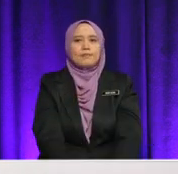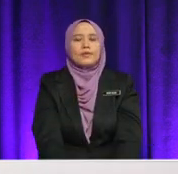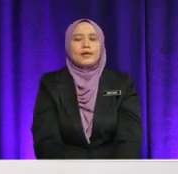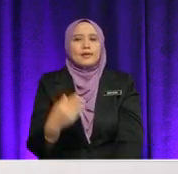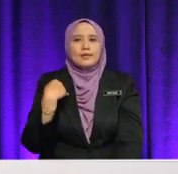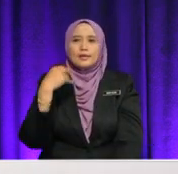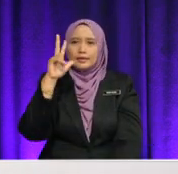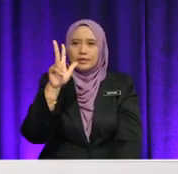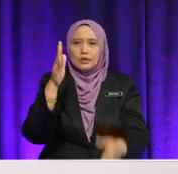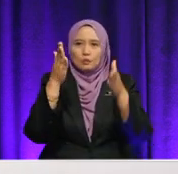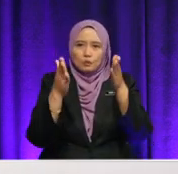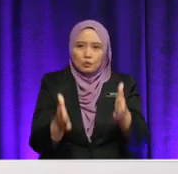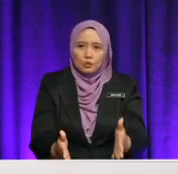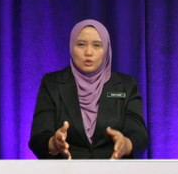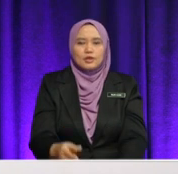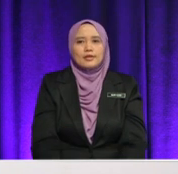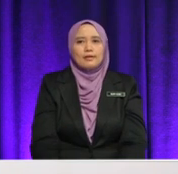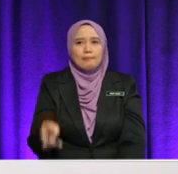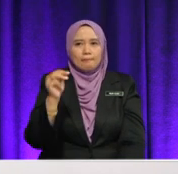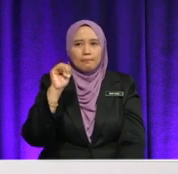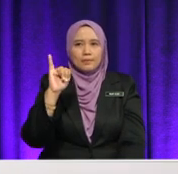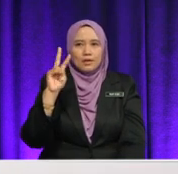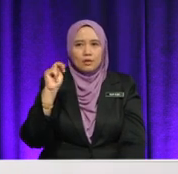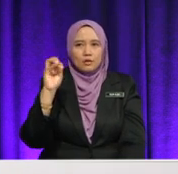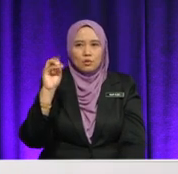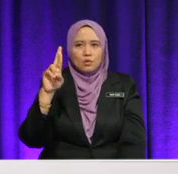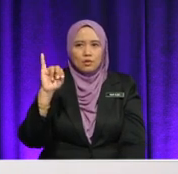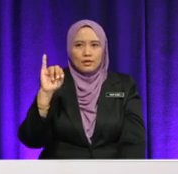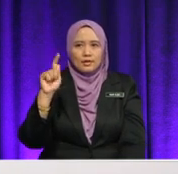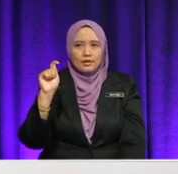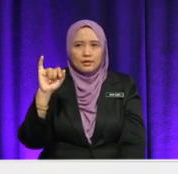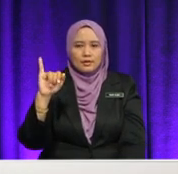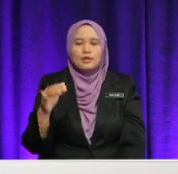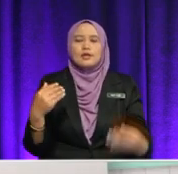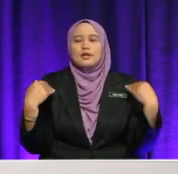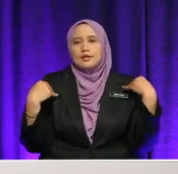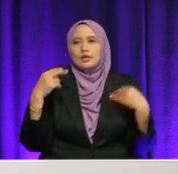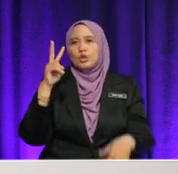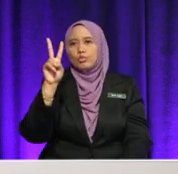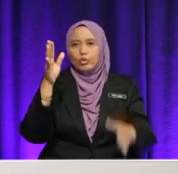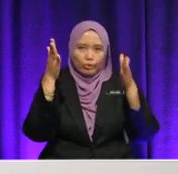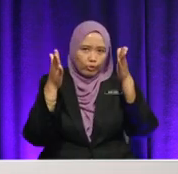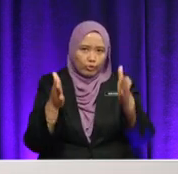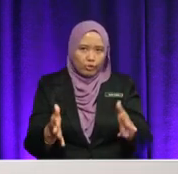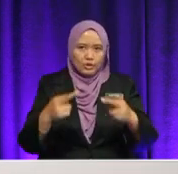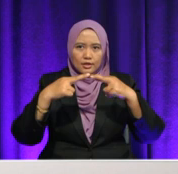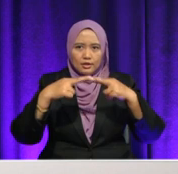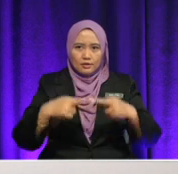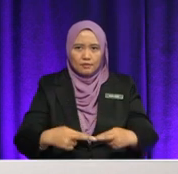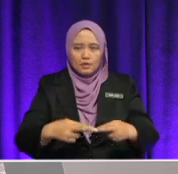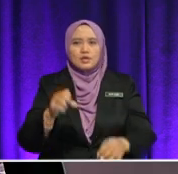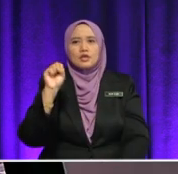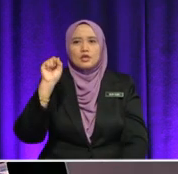mayority dua orang aliran seni seperti yang sebelum bentuk e yaitu usaha pertahanan dan seterusnya ekonomi